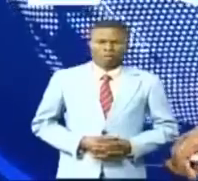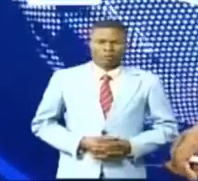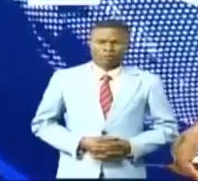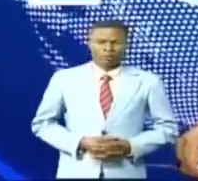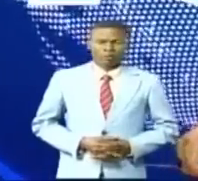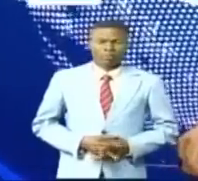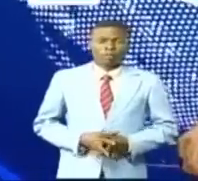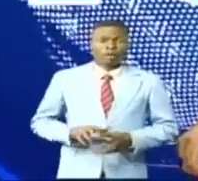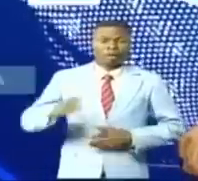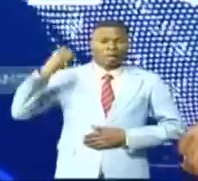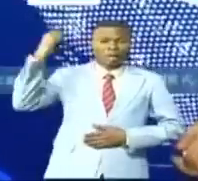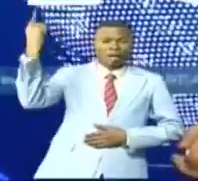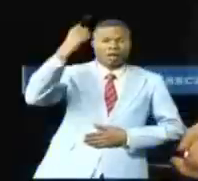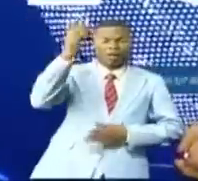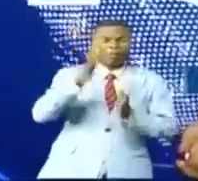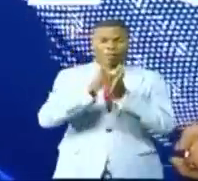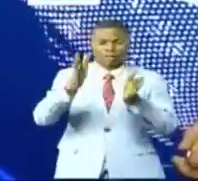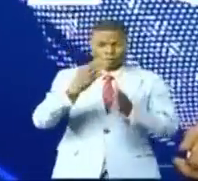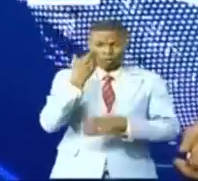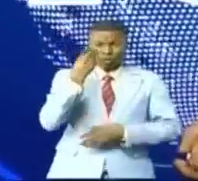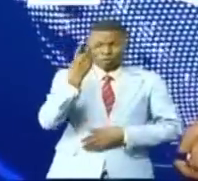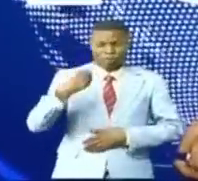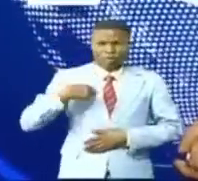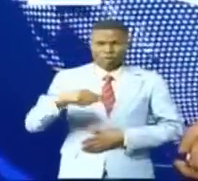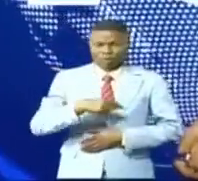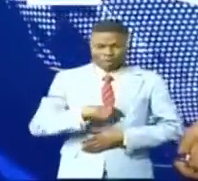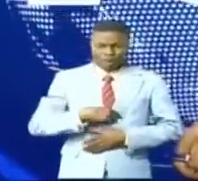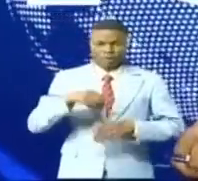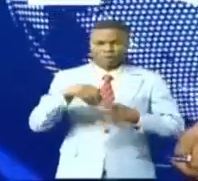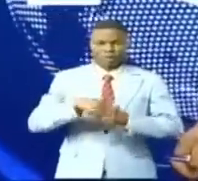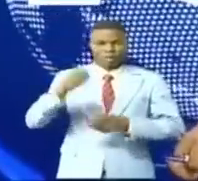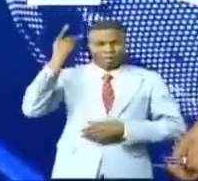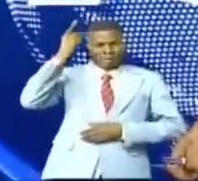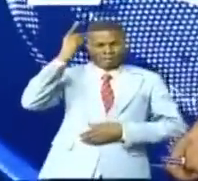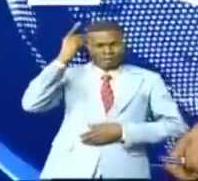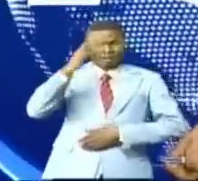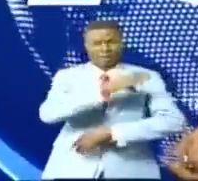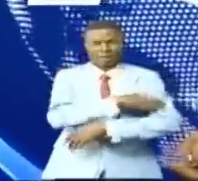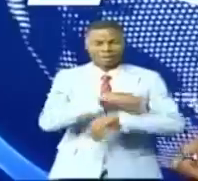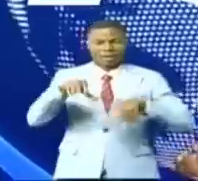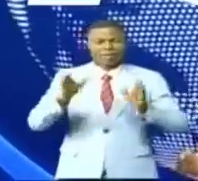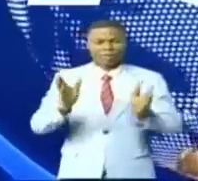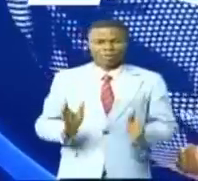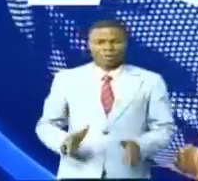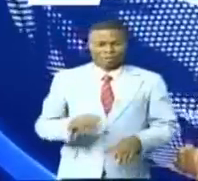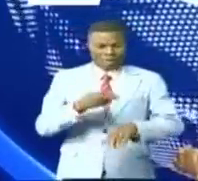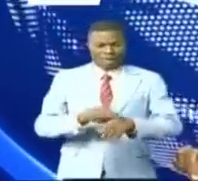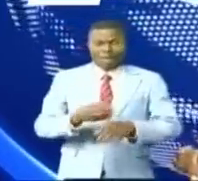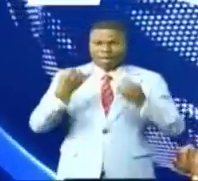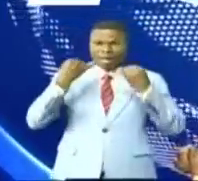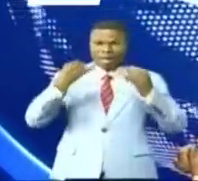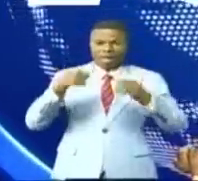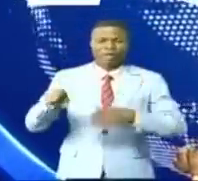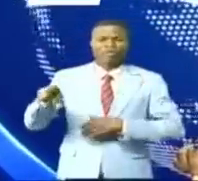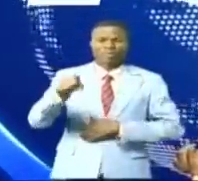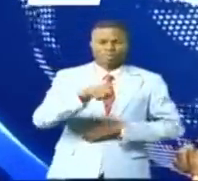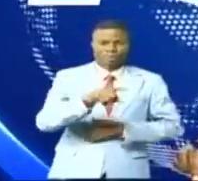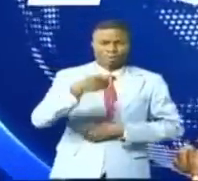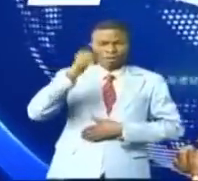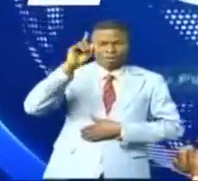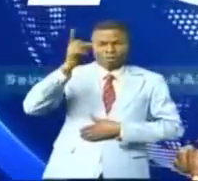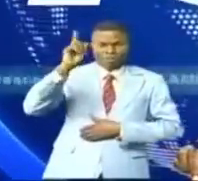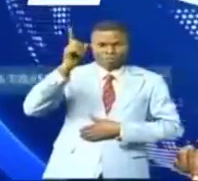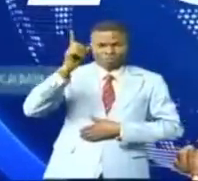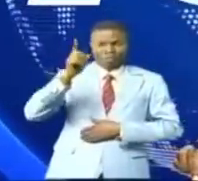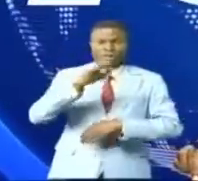Vous êtes partout dans le monde. Nous, nous sommes à Kinshasa, la capitale congolaise. C'est l'heure de votre journal, la première